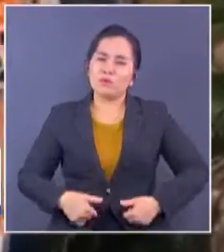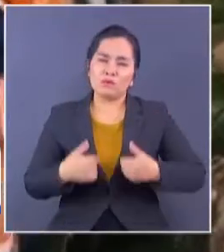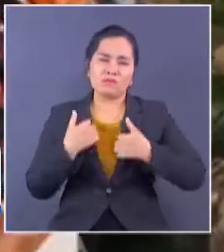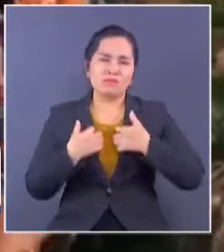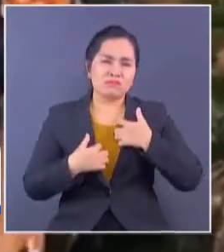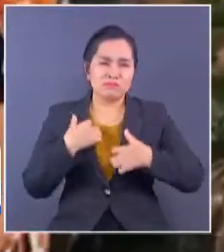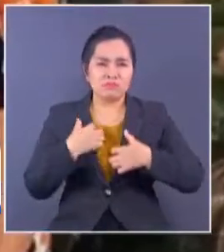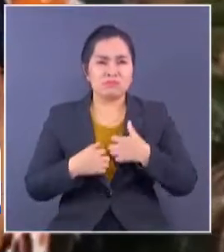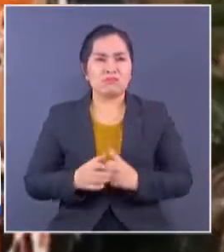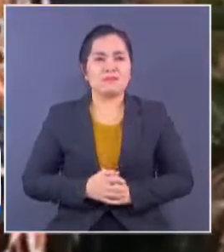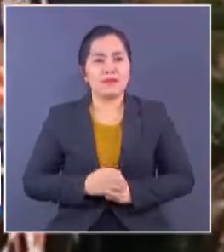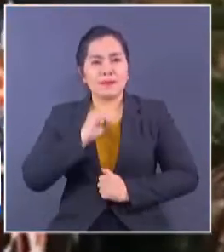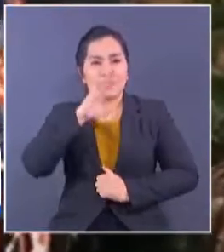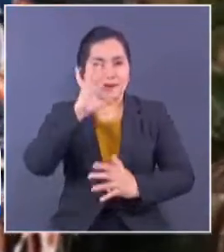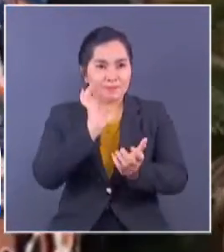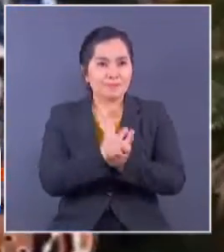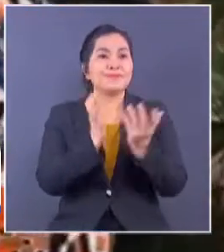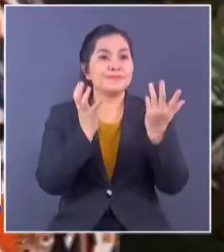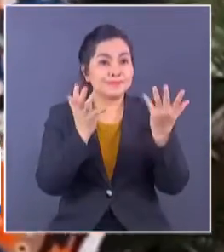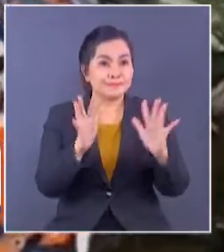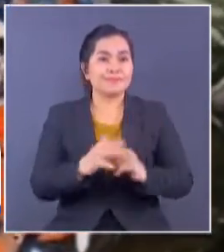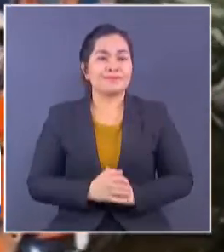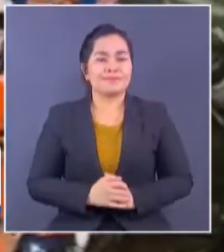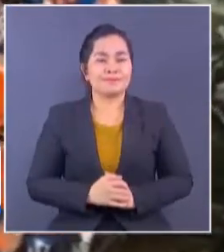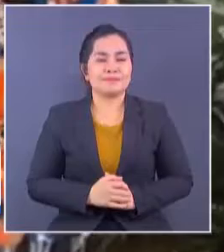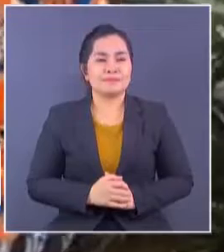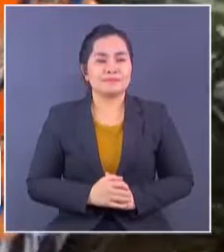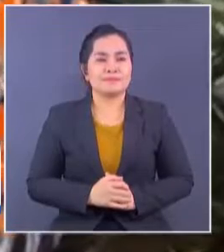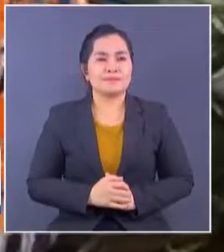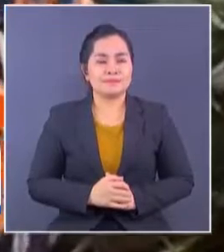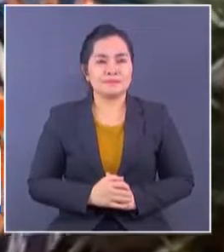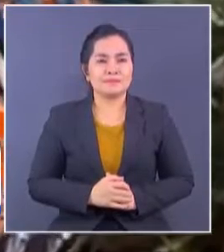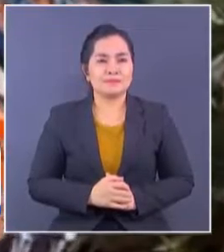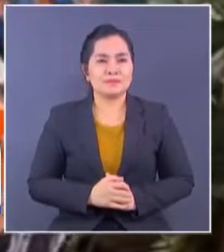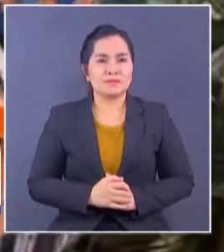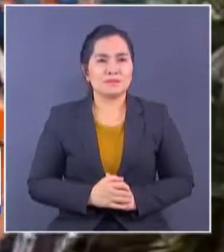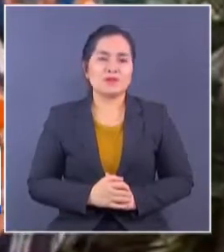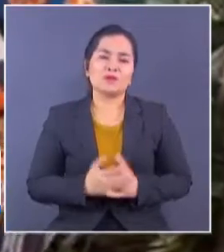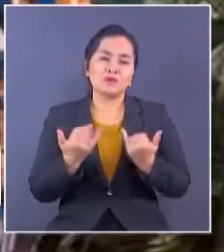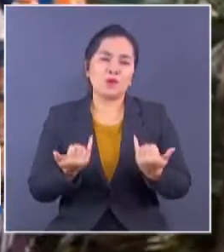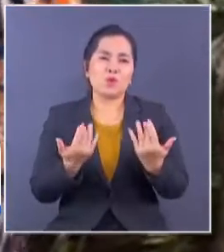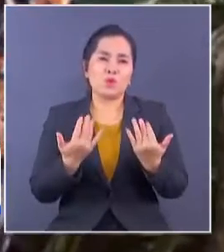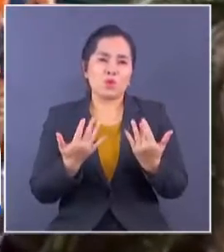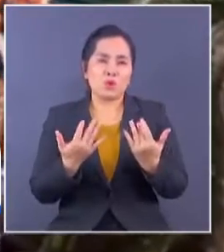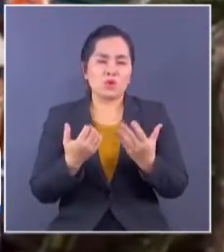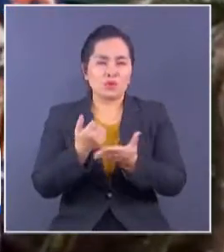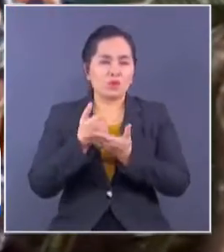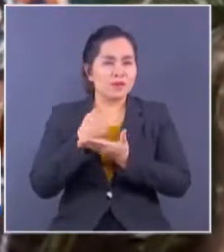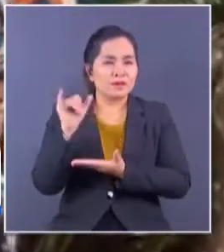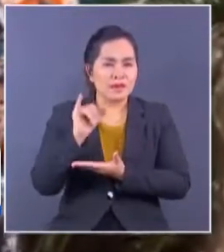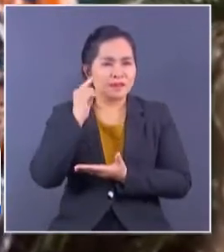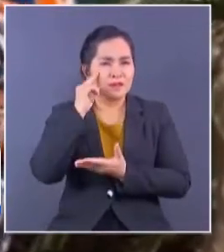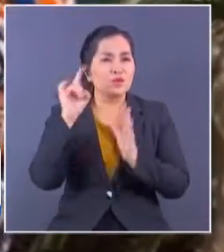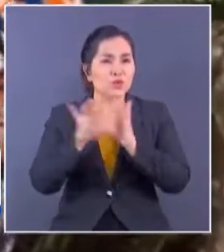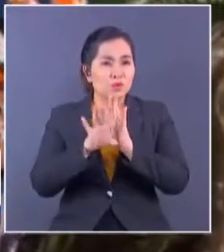ครับทุกข์ใจเลยก็ไปแจ้งความไว้ที่สภ.บางแม่นางนะครับแต่ว่าคดีก็ไม่ได้คืบหน้าแต่อย่างใดกลัวว่าสุดท้ายโอ้